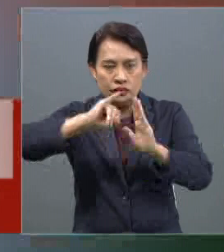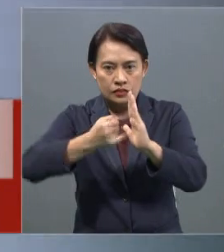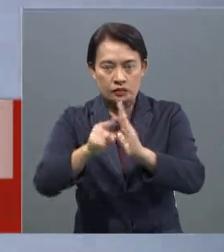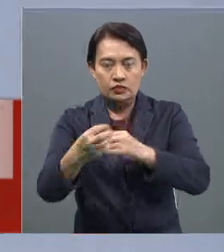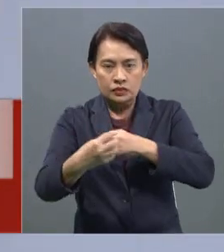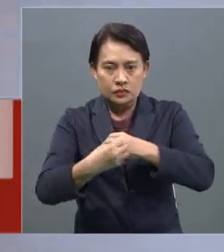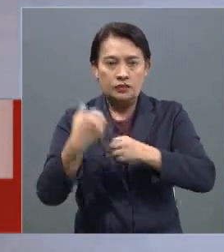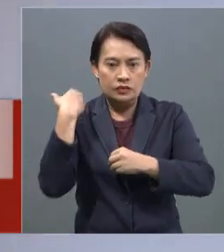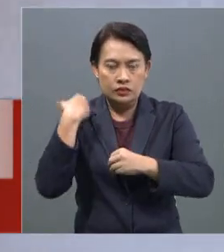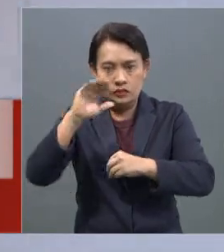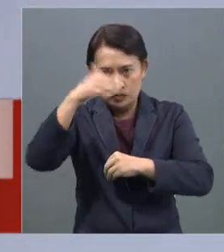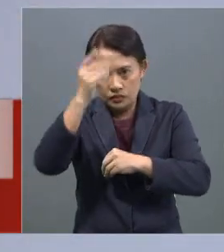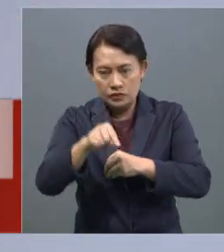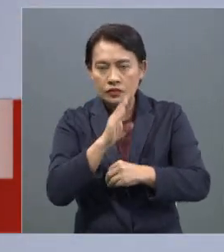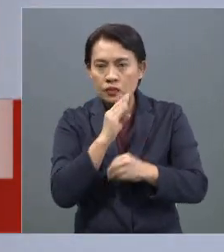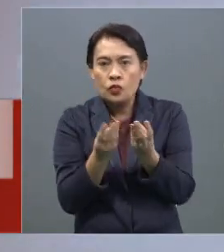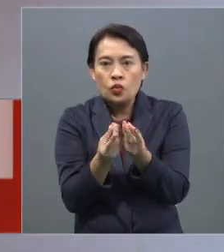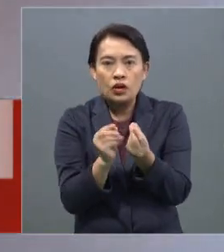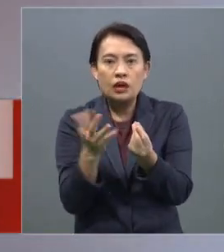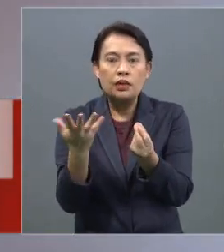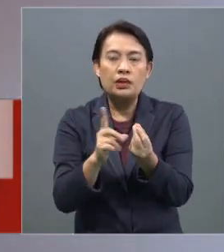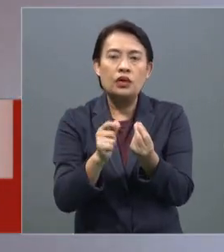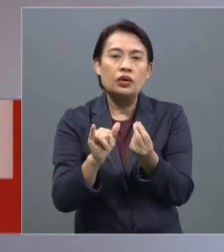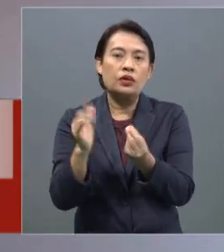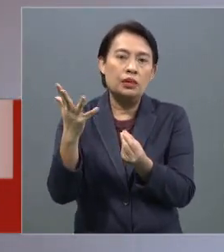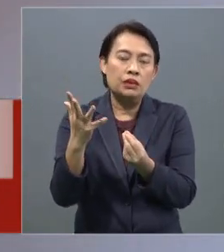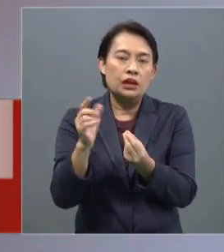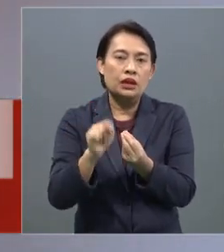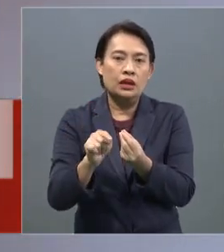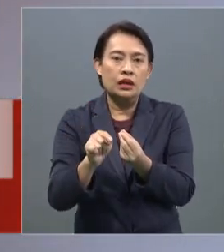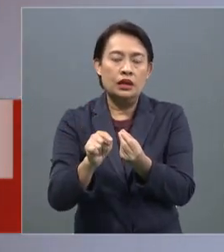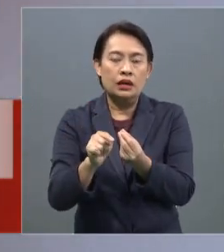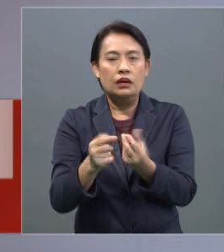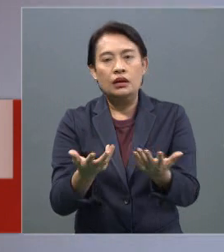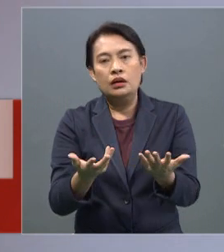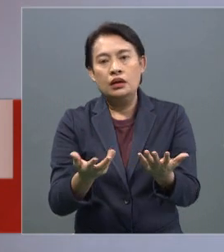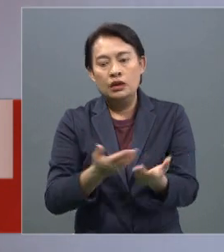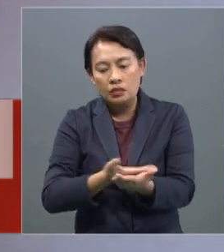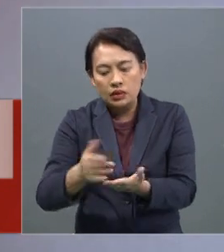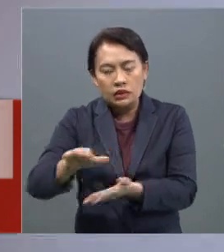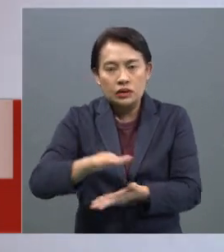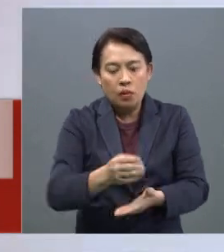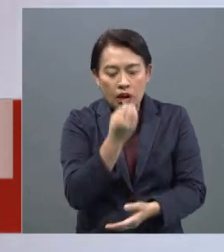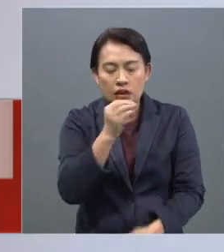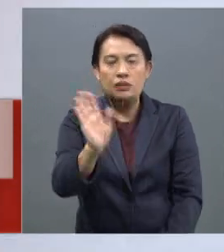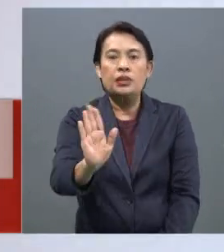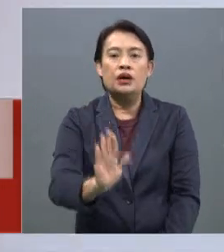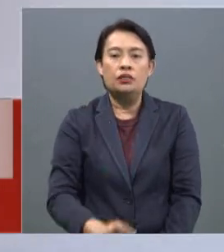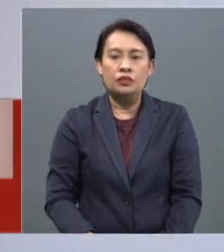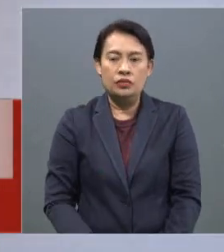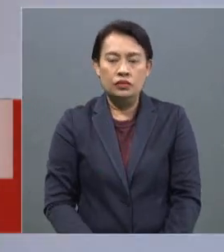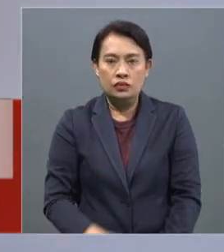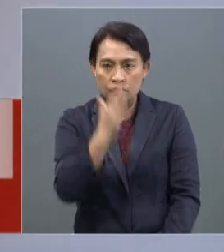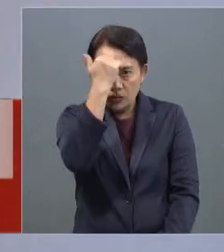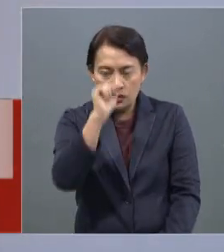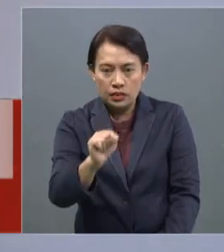ประชาชนไปเจอสินค้าที่ไม่มีเลขอยไม่ได้รับอนุญาตอะไรเลยเนี่ยจริงๆแล้วก็ไม่อยากให้ซื้อมารับประธานเพราะเราไม่รู้เลยว่า